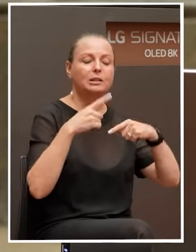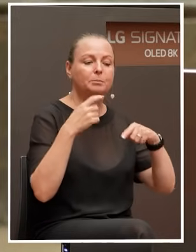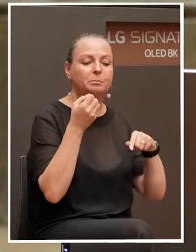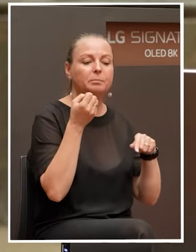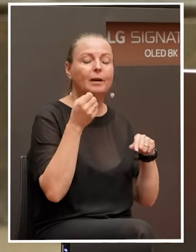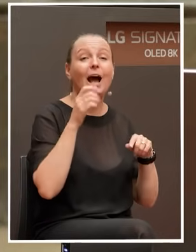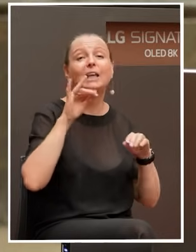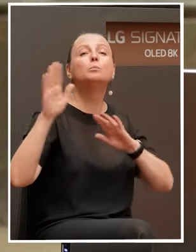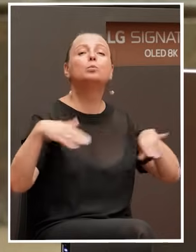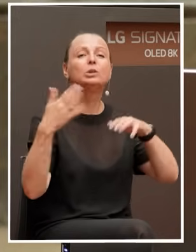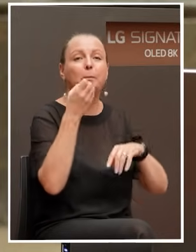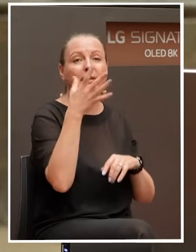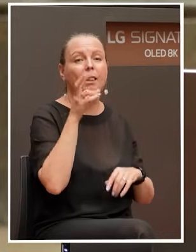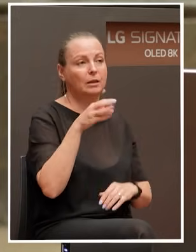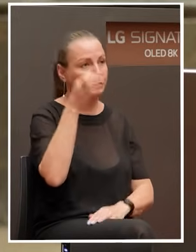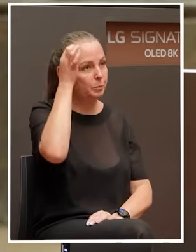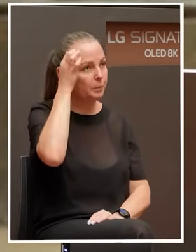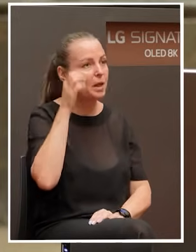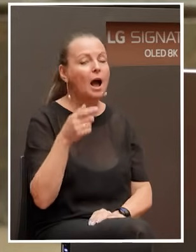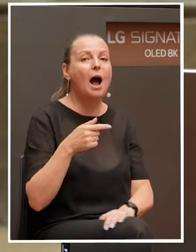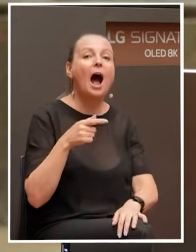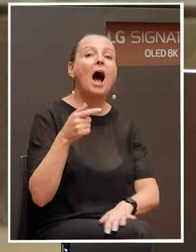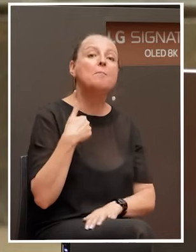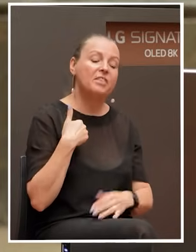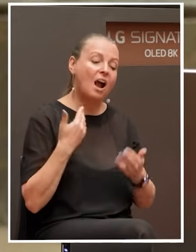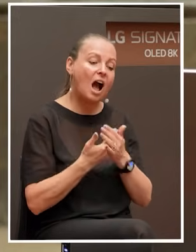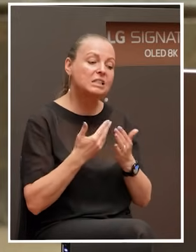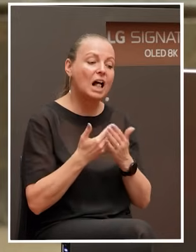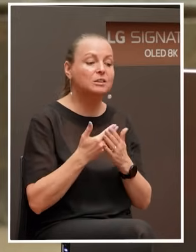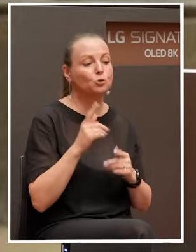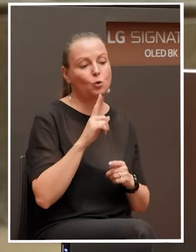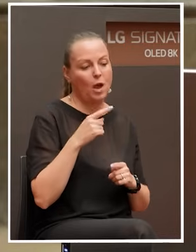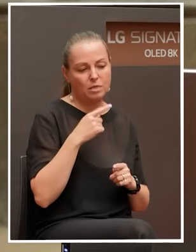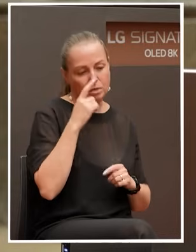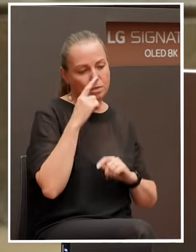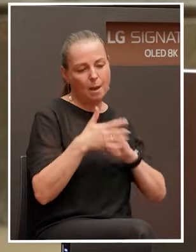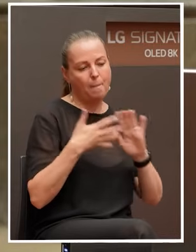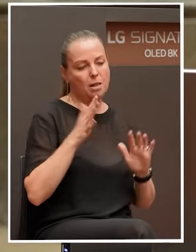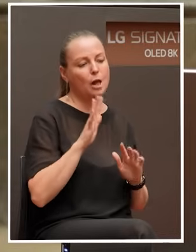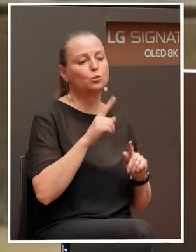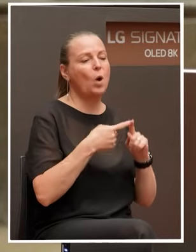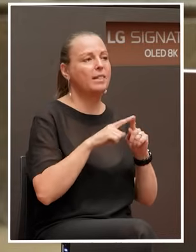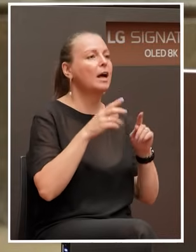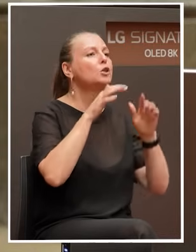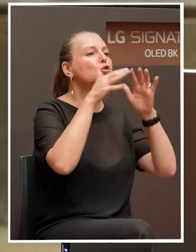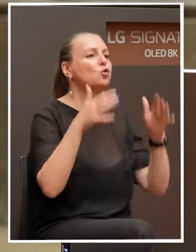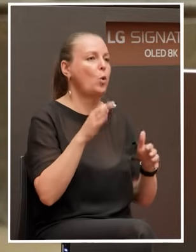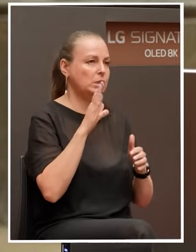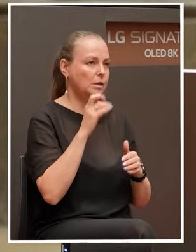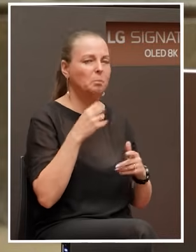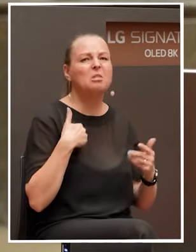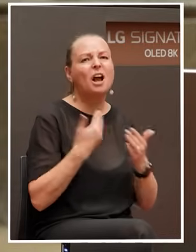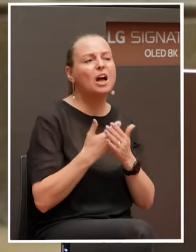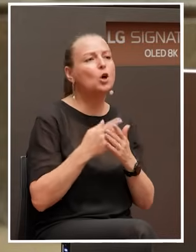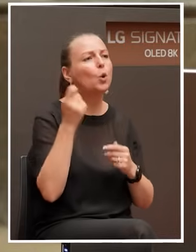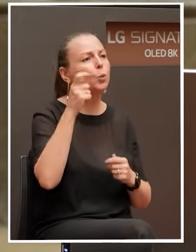15, вспоминает, мне казалось, что без каталога не догадаться, что это стог сена. Эта неясность была мне неприятна. Мне казалось, что художник